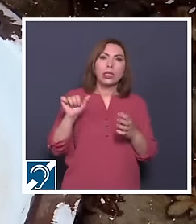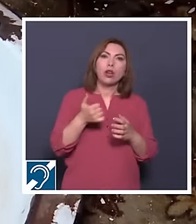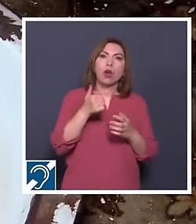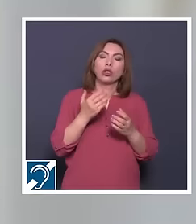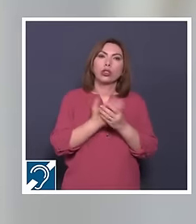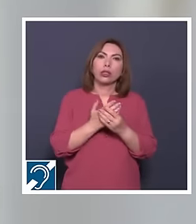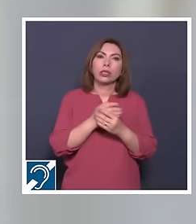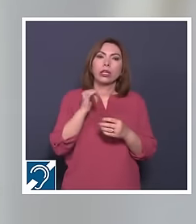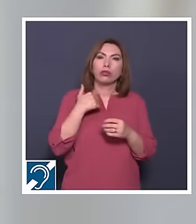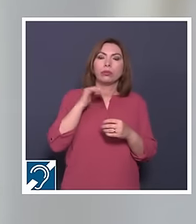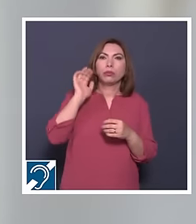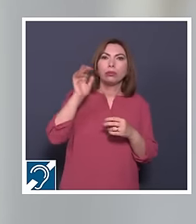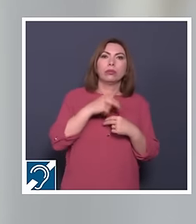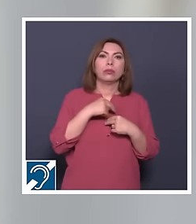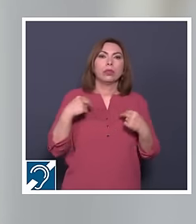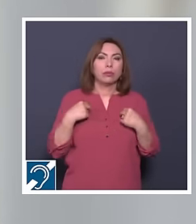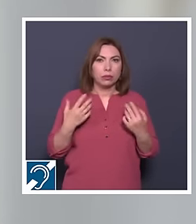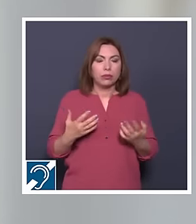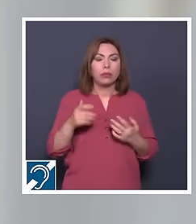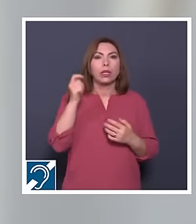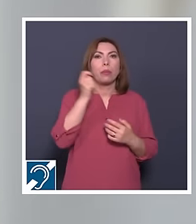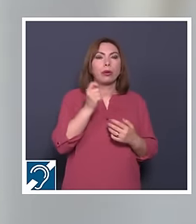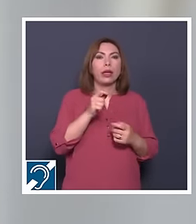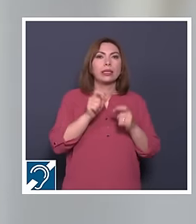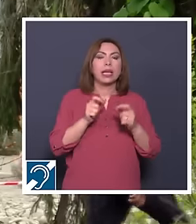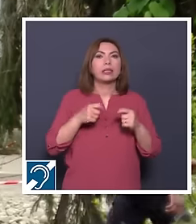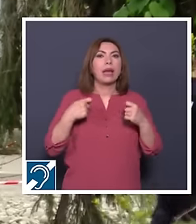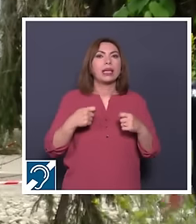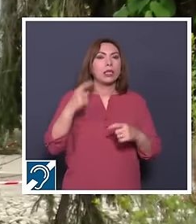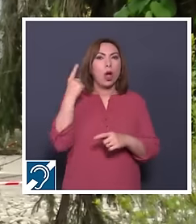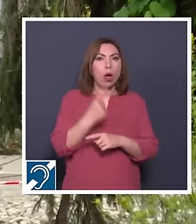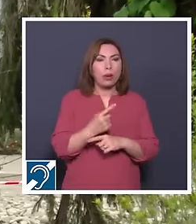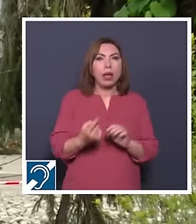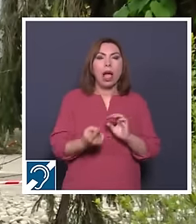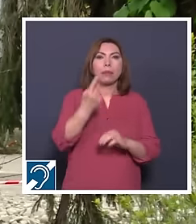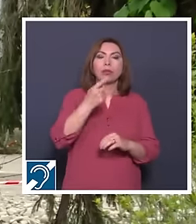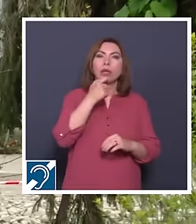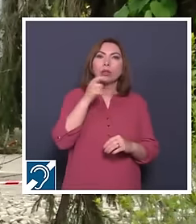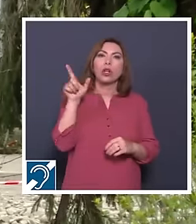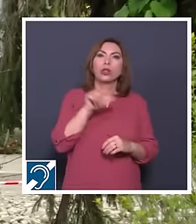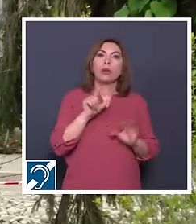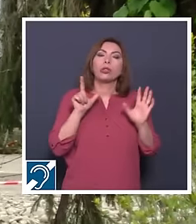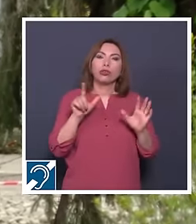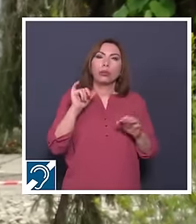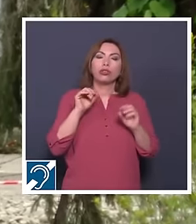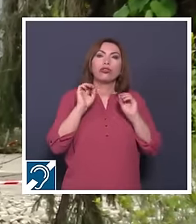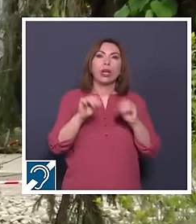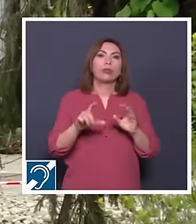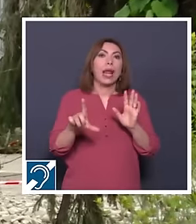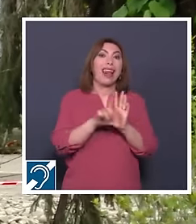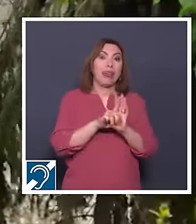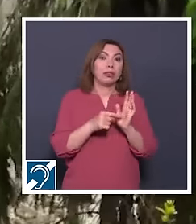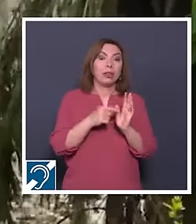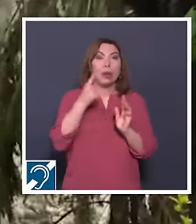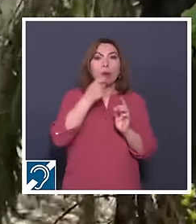și, bineînțeles, să mă adresez unei instanțe. Proiectul privind asigurările obligatorii a apărut în anul 2007 și a devenit lege